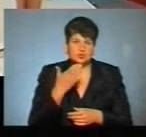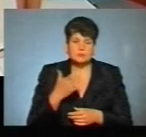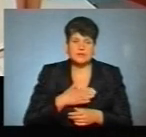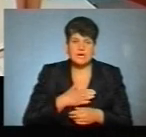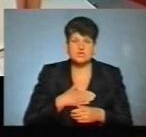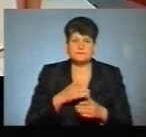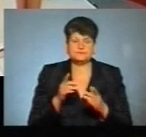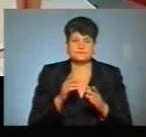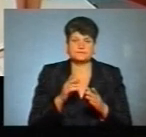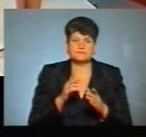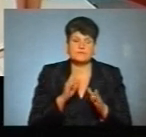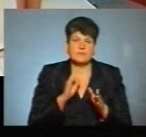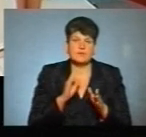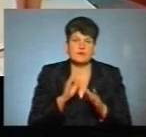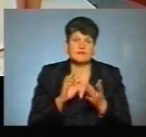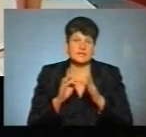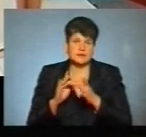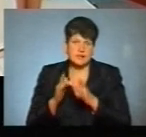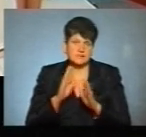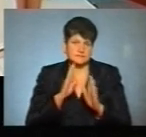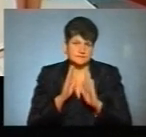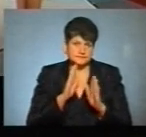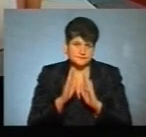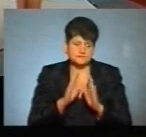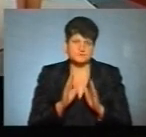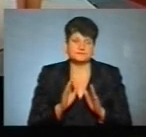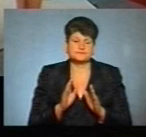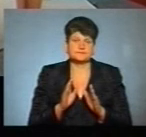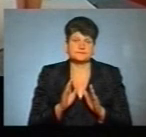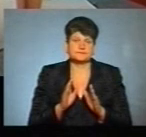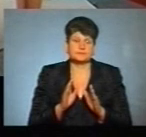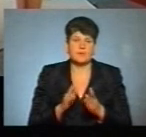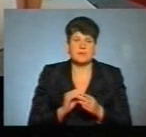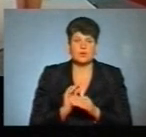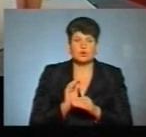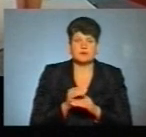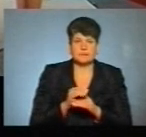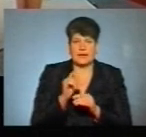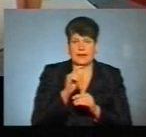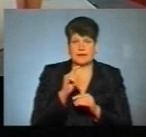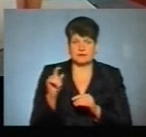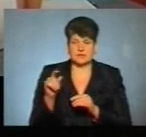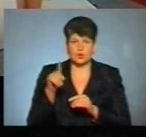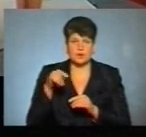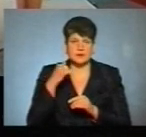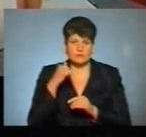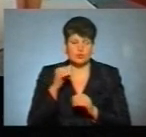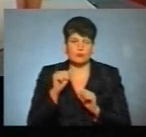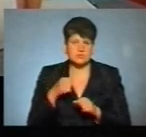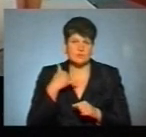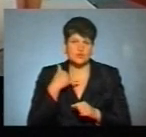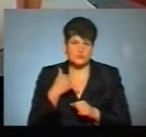сторінці офіційній, так, нашої організації в соцмережах, або я на своїй особистій сторінці, ми додаємо реквізити і номер телефону, за яким